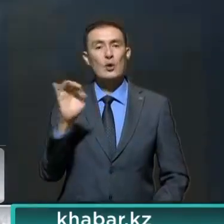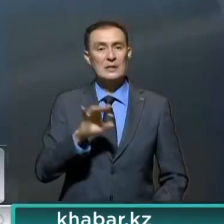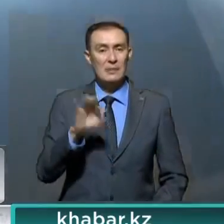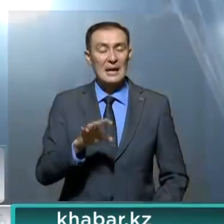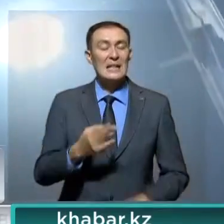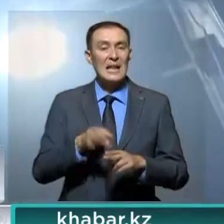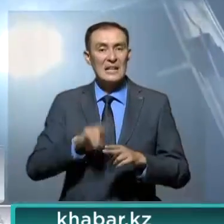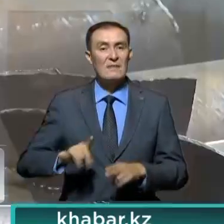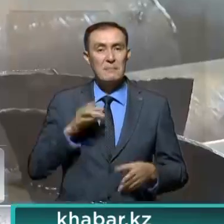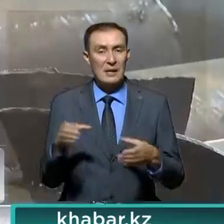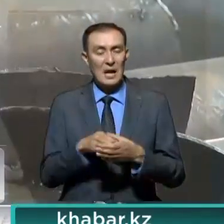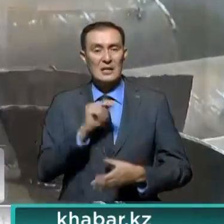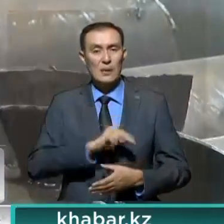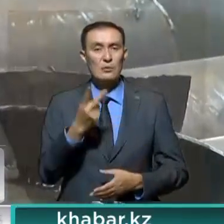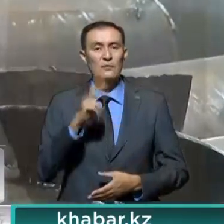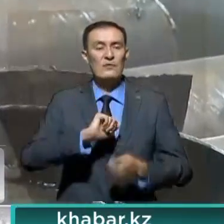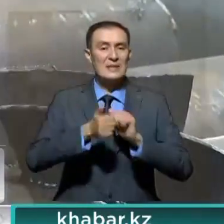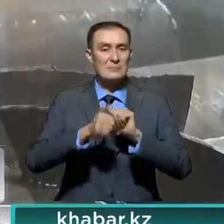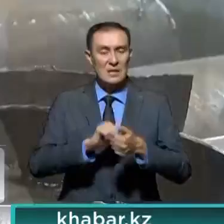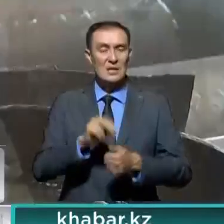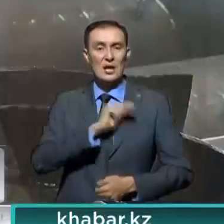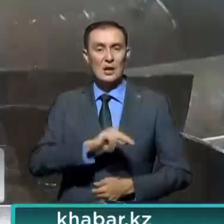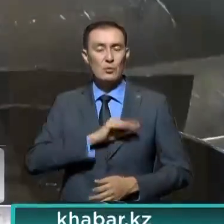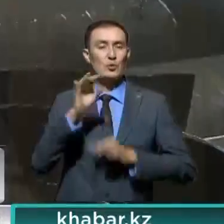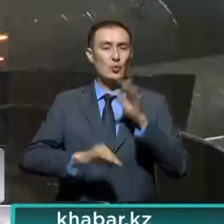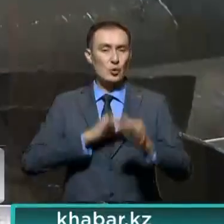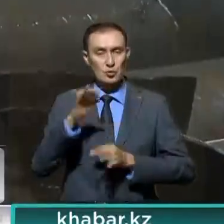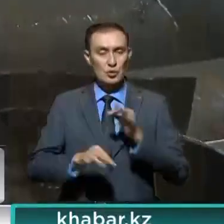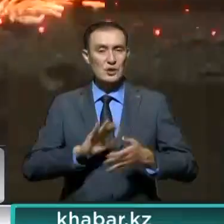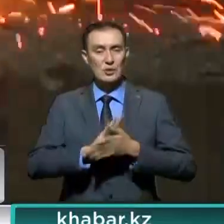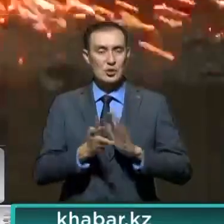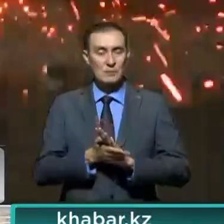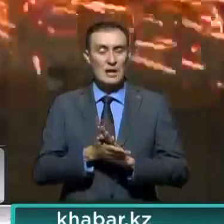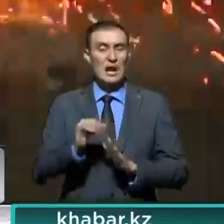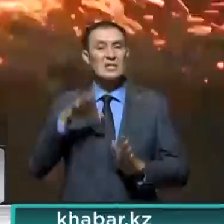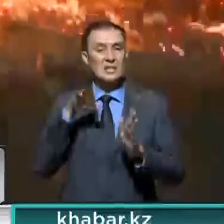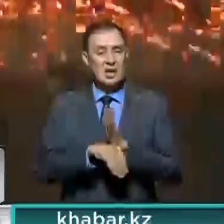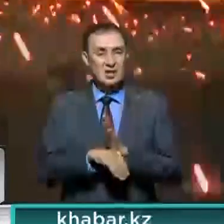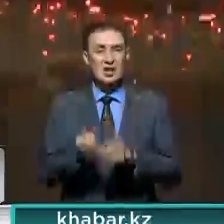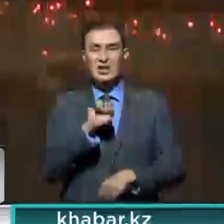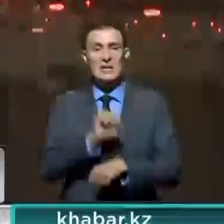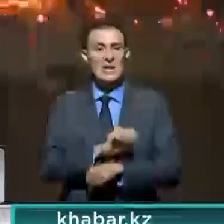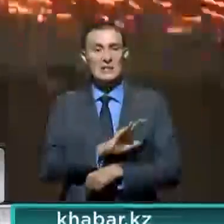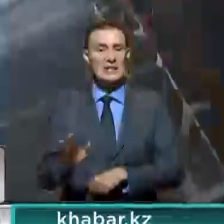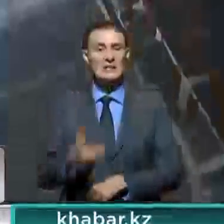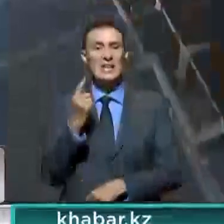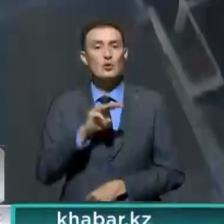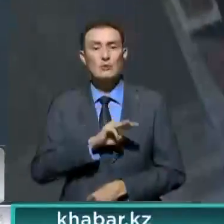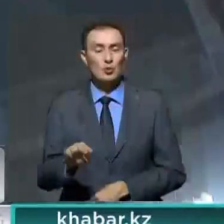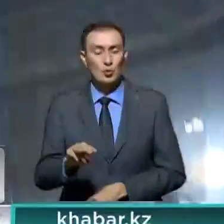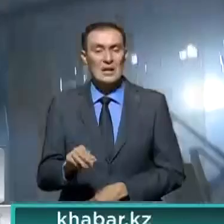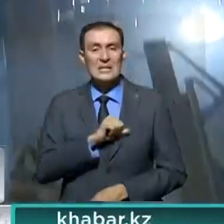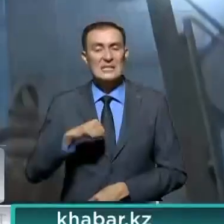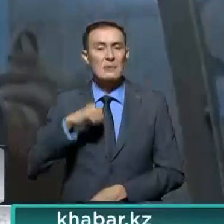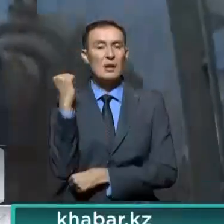Для этого бригады работают в 2 смены. Работа идет в круглосуточном режиме, а значит, не прекращается ни на минуту.